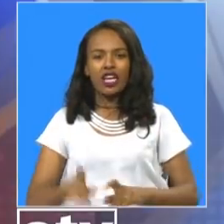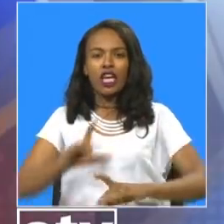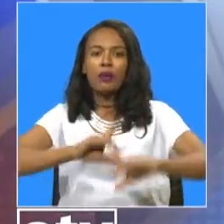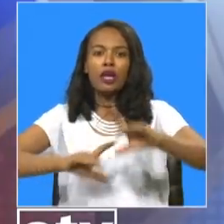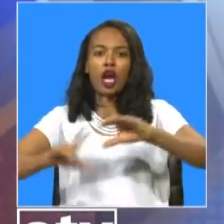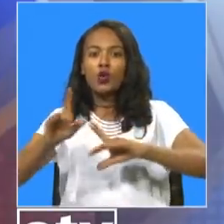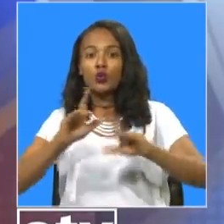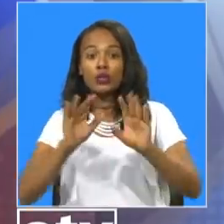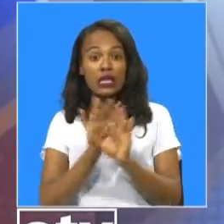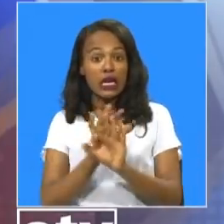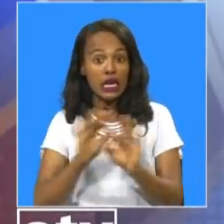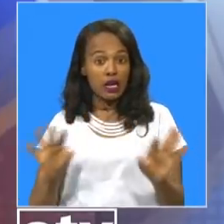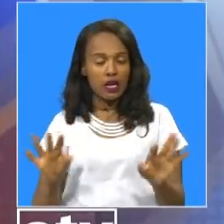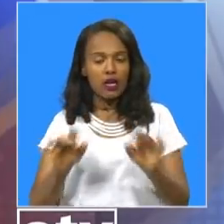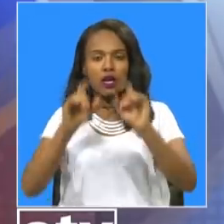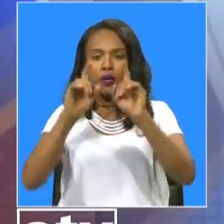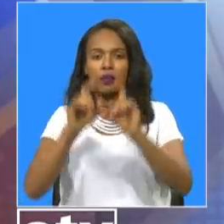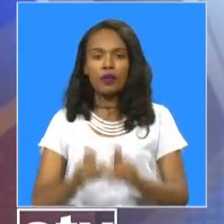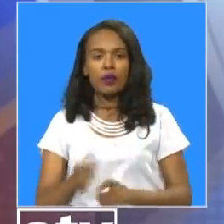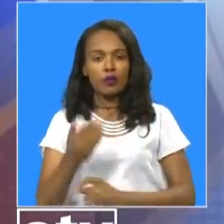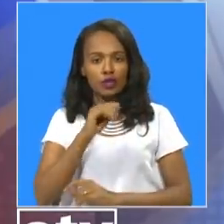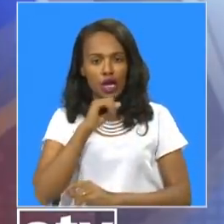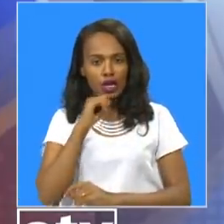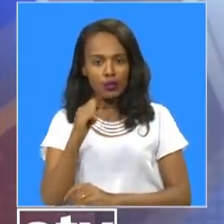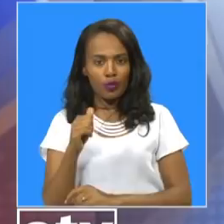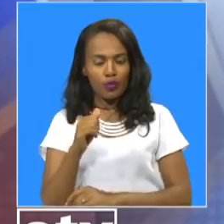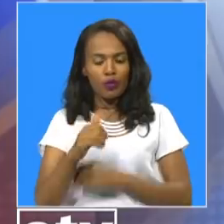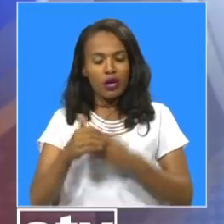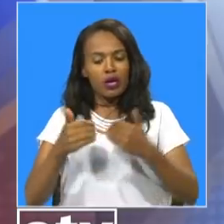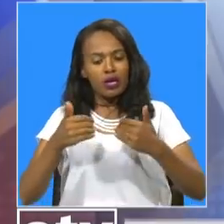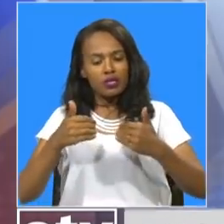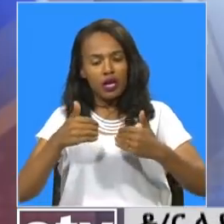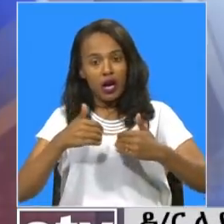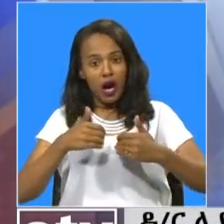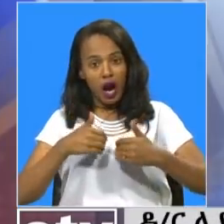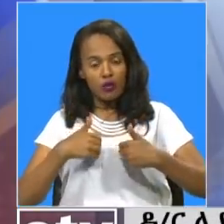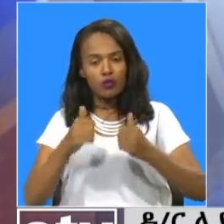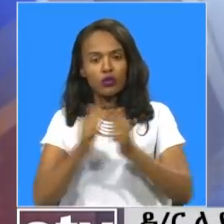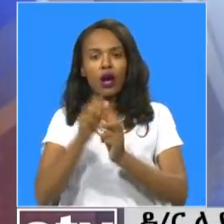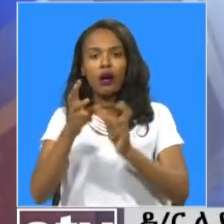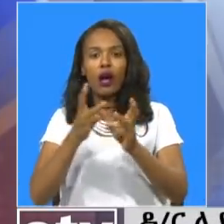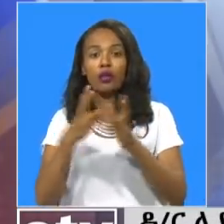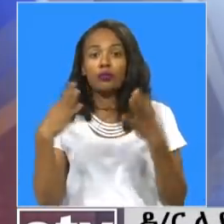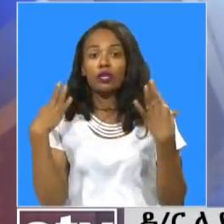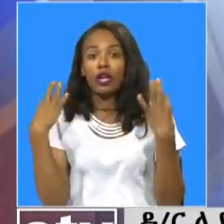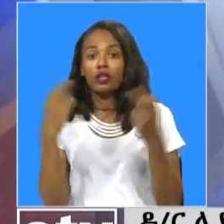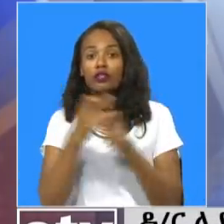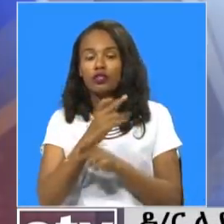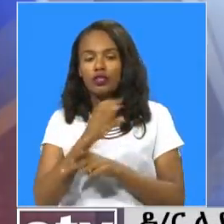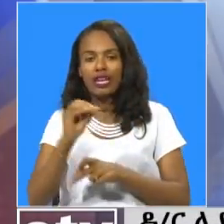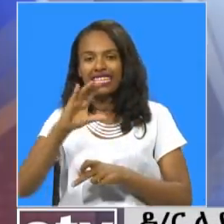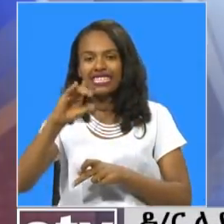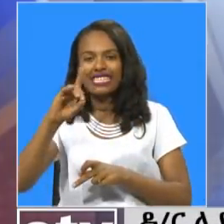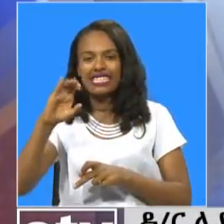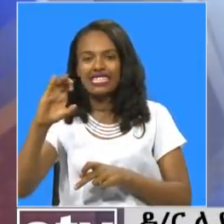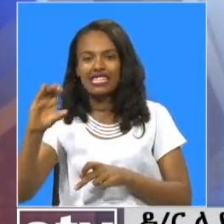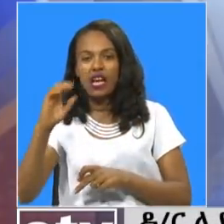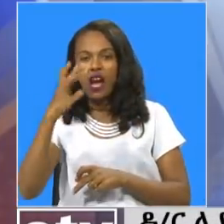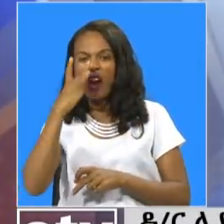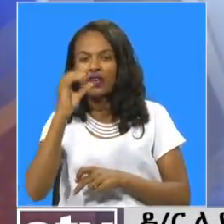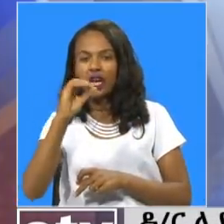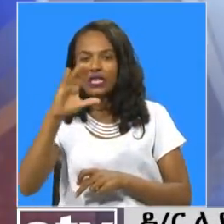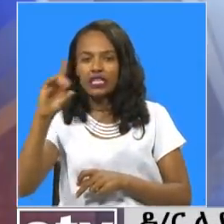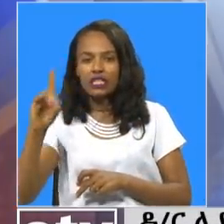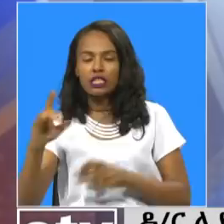ኬሚካሉ ስላልነበረ ምርመራዎች አልነበሩም። ከዛም ካሉ ከዓለም አቀፍ ድርጅቶች ጋር ከዓለም ጤና ድርጅትና የሲዲሲ አፍሪካ ሲዲሲም